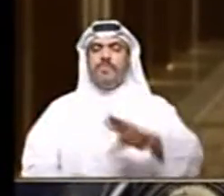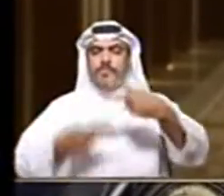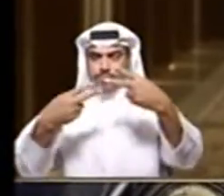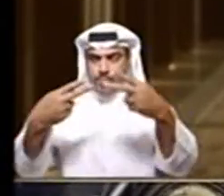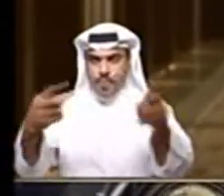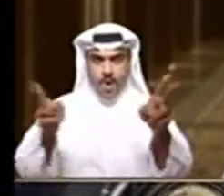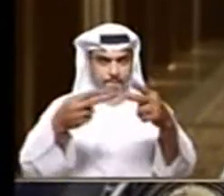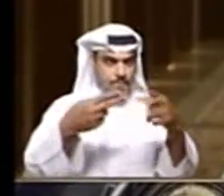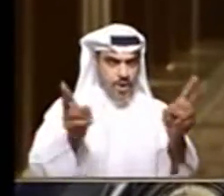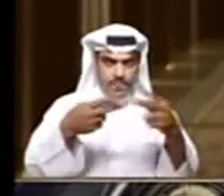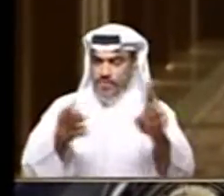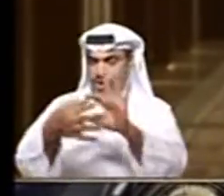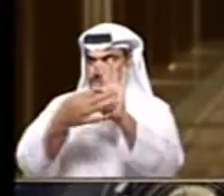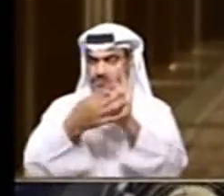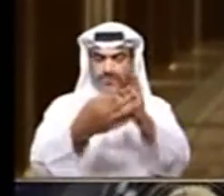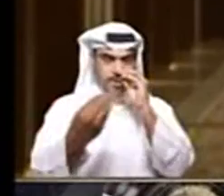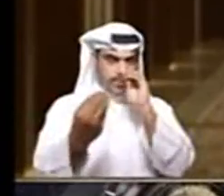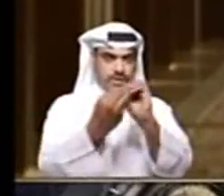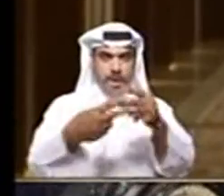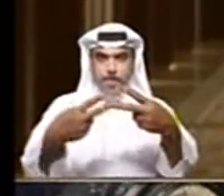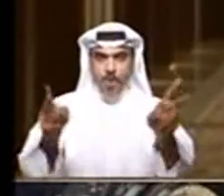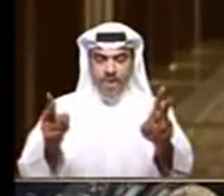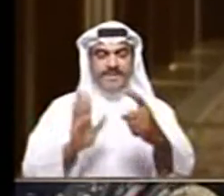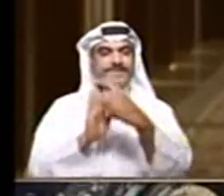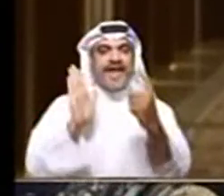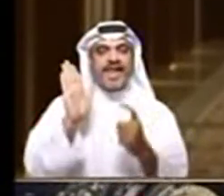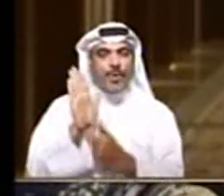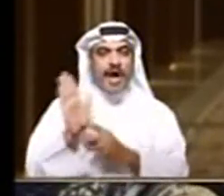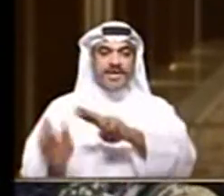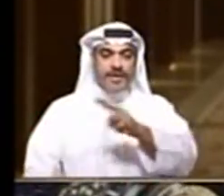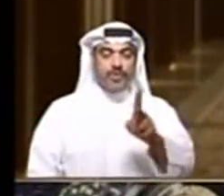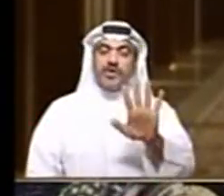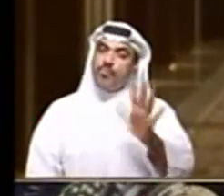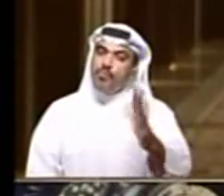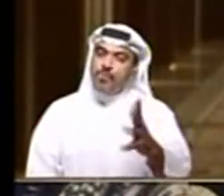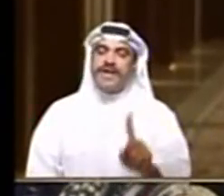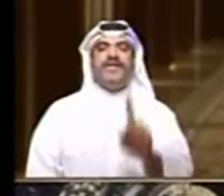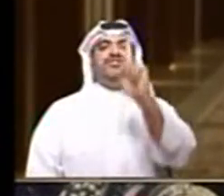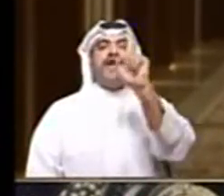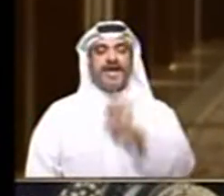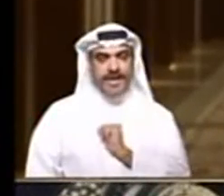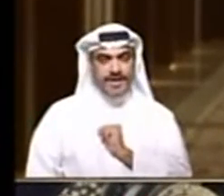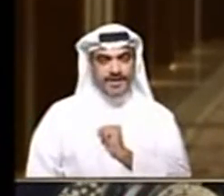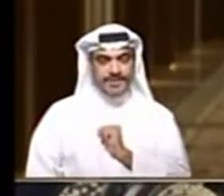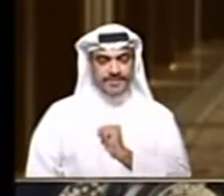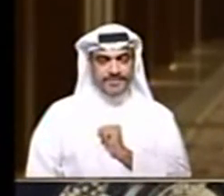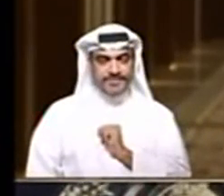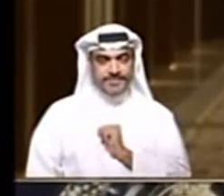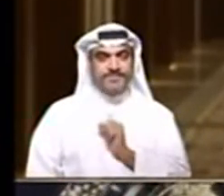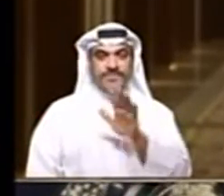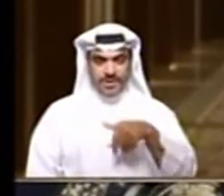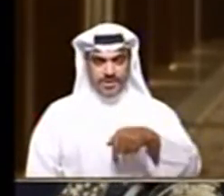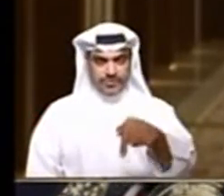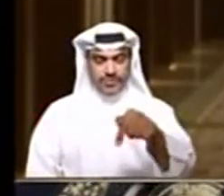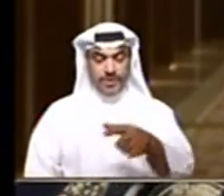يعني توافق. القوانين الأخرى يفترض إن شاء الله يعني إذا يعني